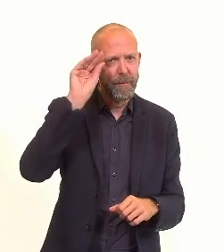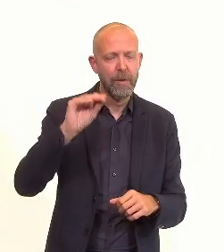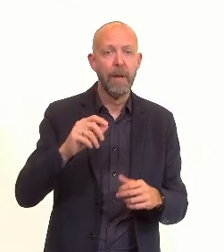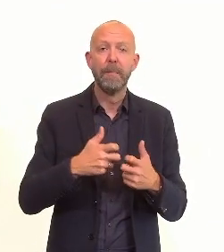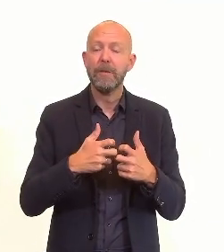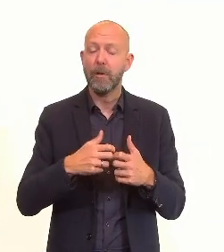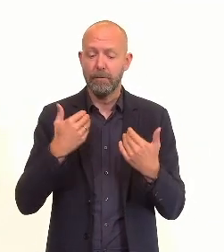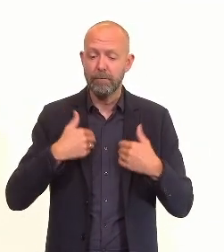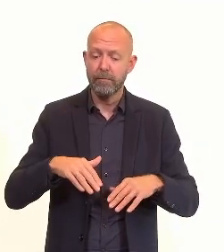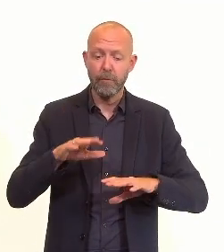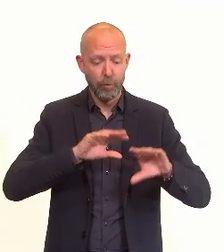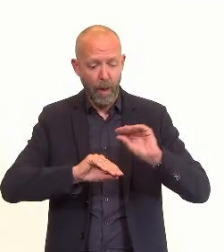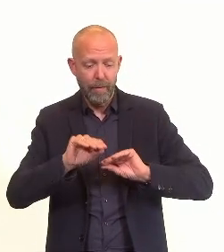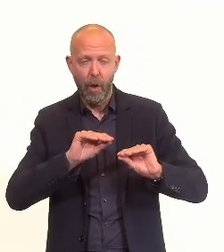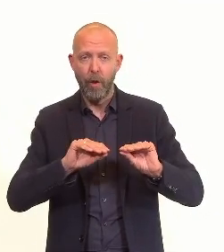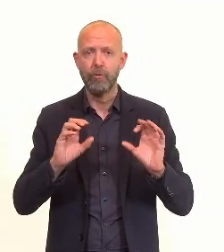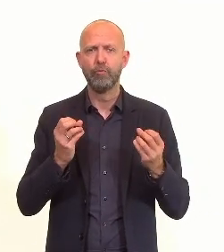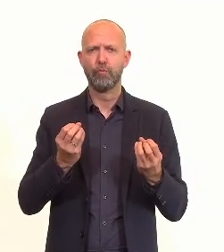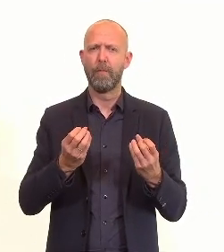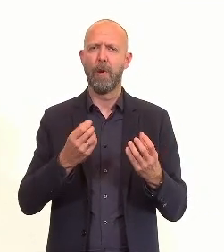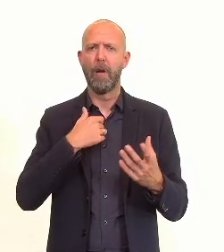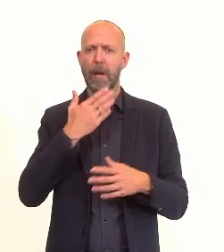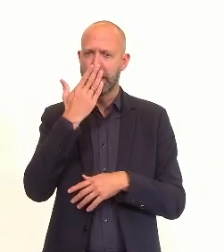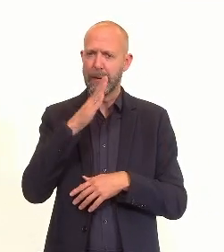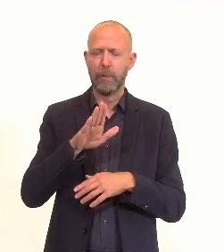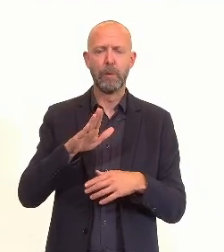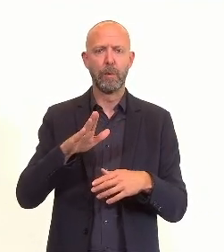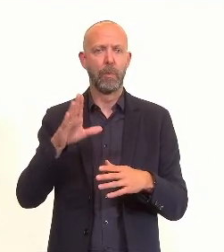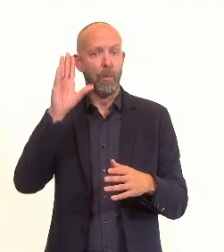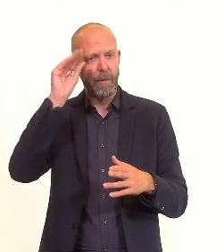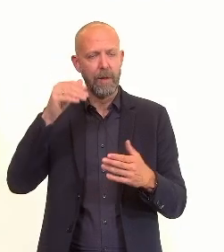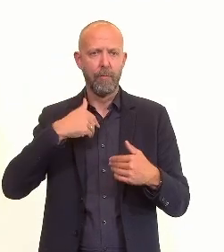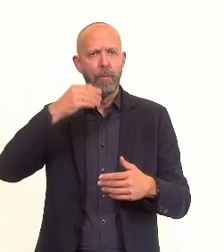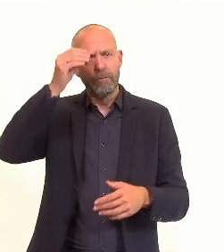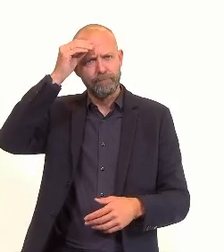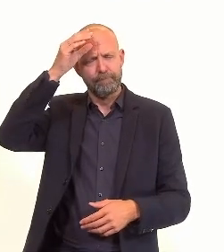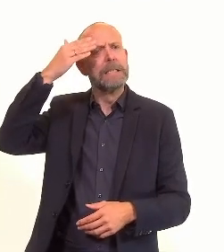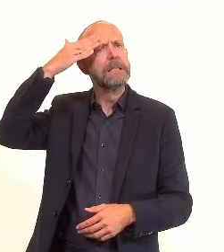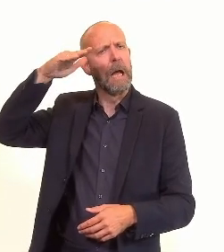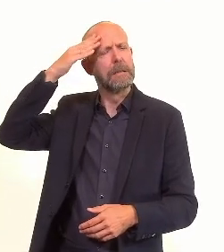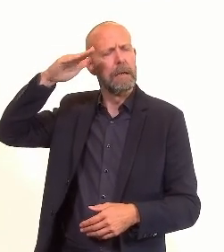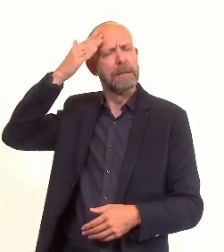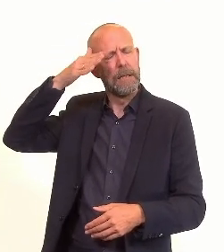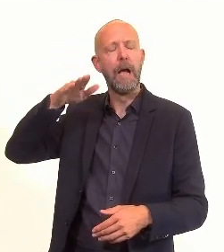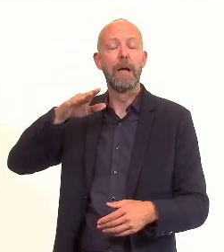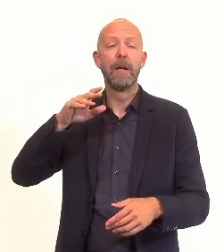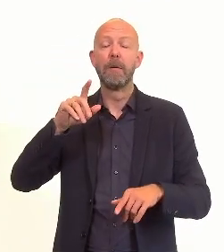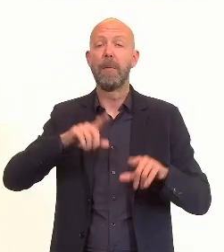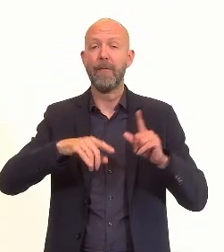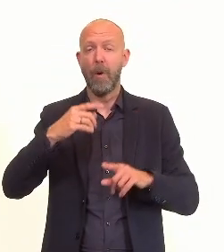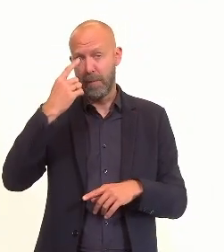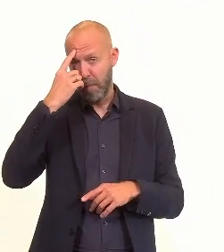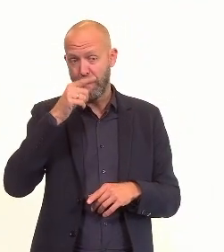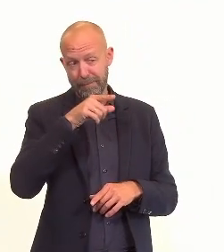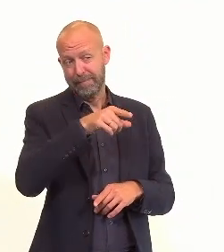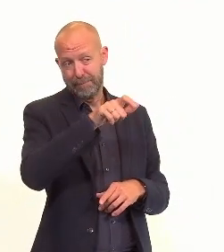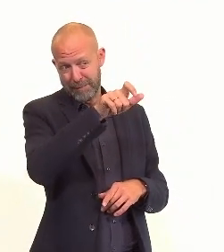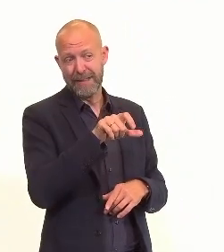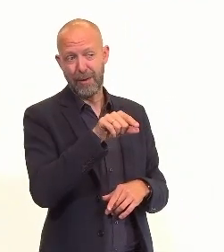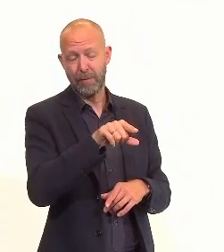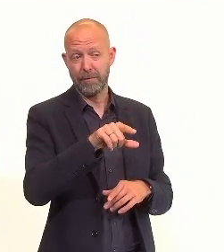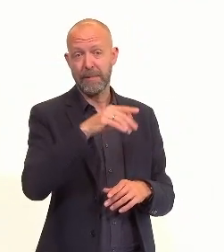moi des fois, des questions simples, j'ai pas forcément la réponse selon l'interlocuteur auquel je m'adresse, savoir qu'est-ce qu'il y a au menu ce midi, quelle est l'animation